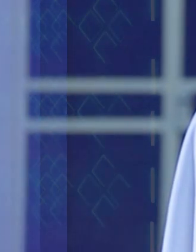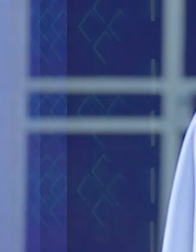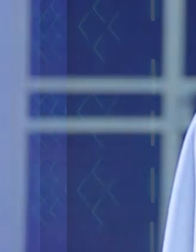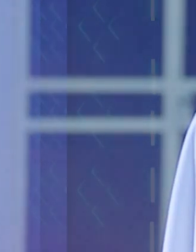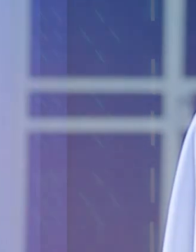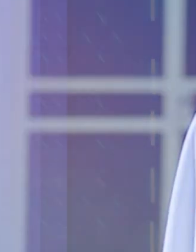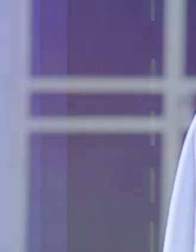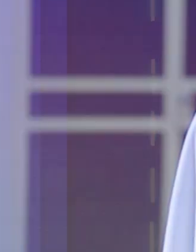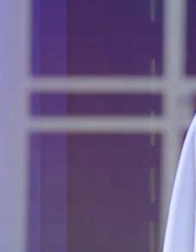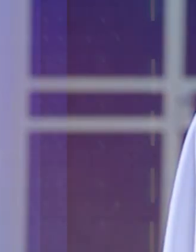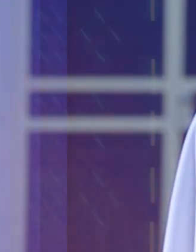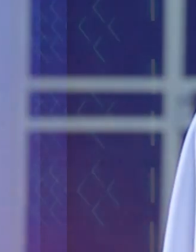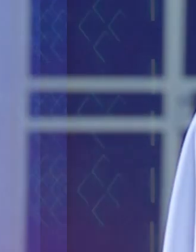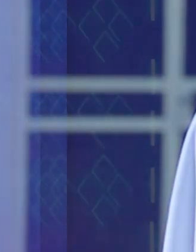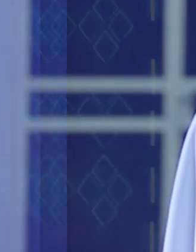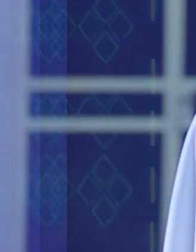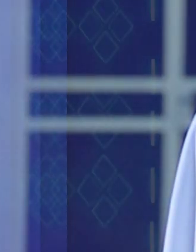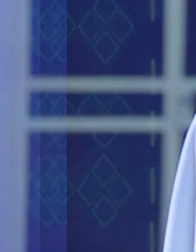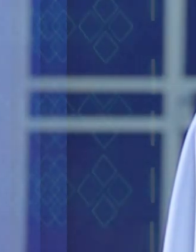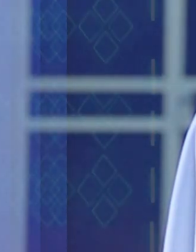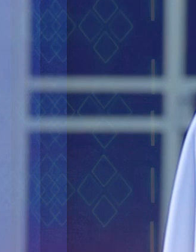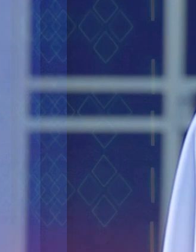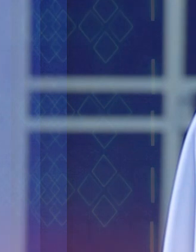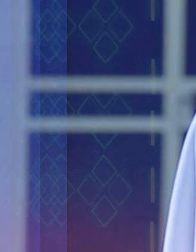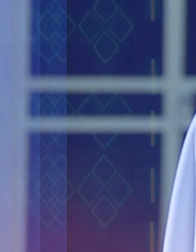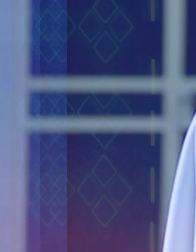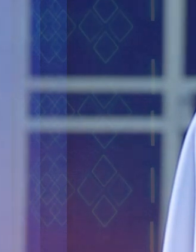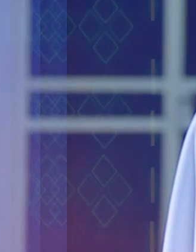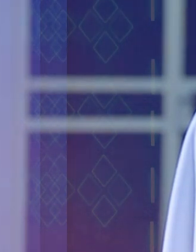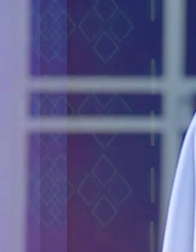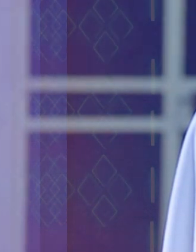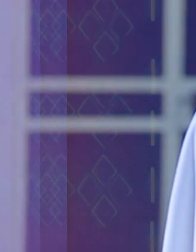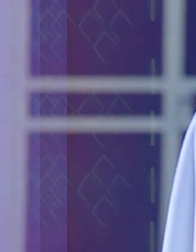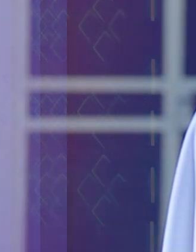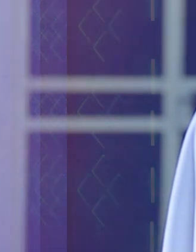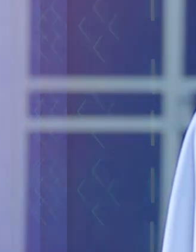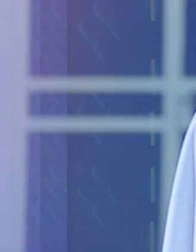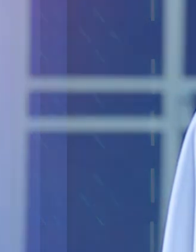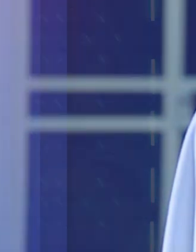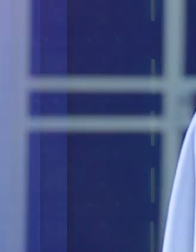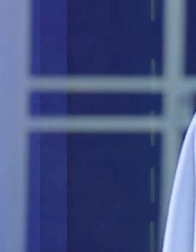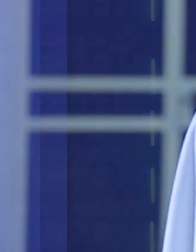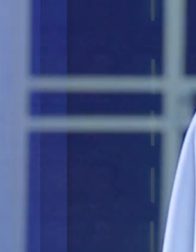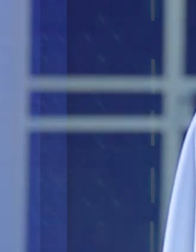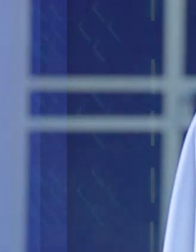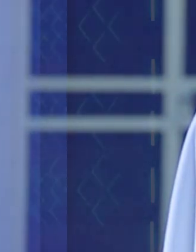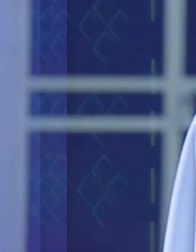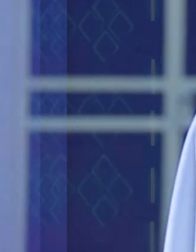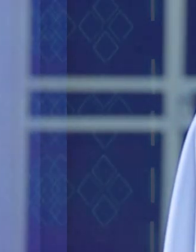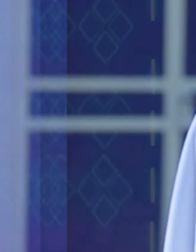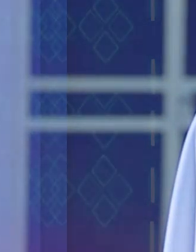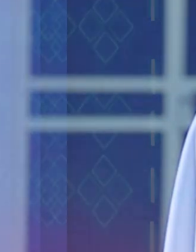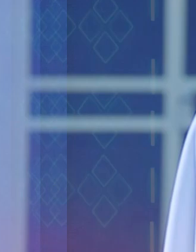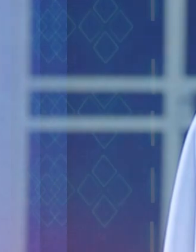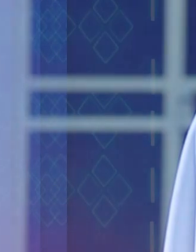ሐመልማሉን ሳያቃጥለው ሐመልማሉም እሳቱን ሳያጠፋው በተዋህዶ በተአቅሞ ተቻችለው መኖራቸው ይሄንን ለተዋህዶ ምሳሌ